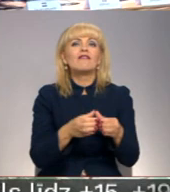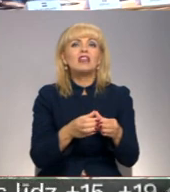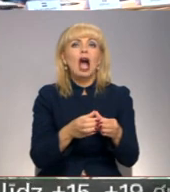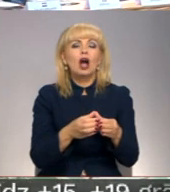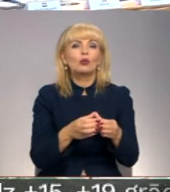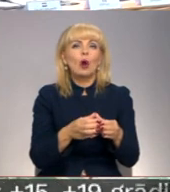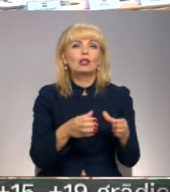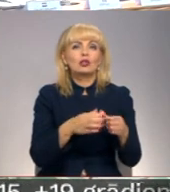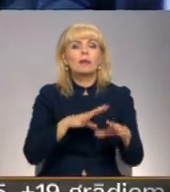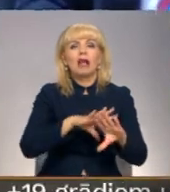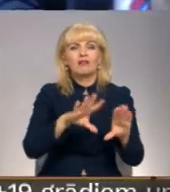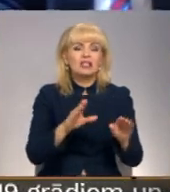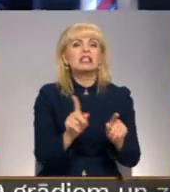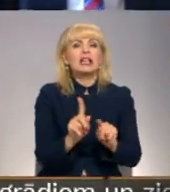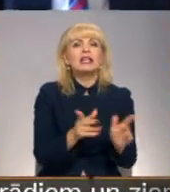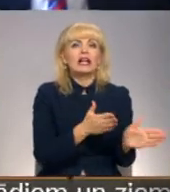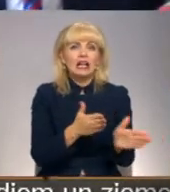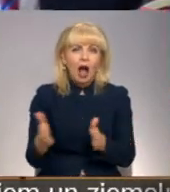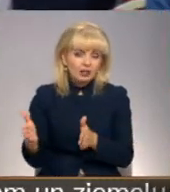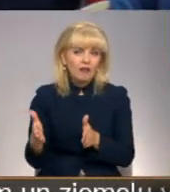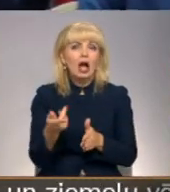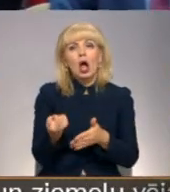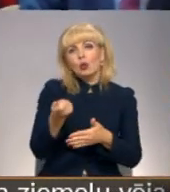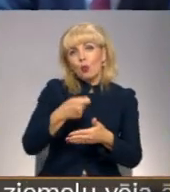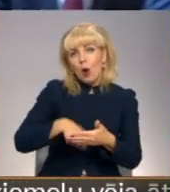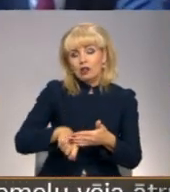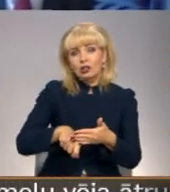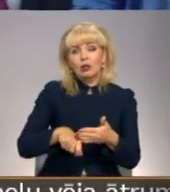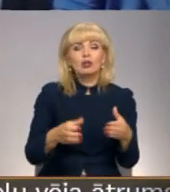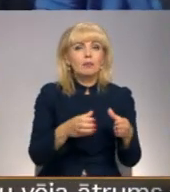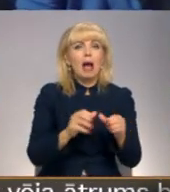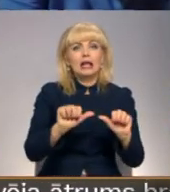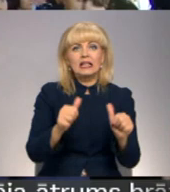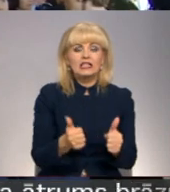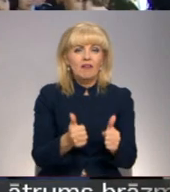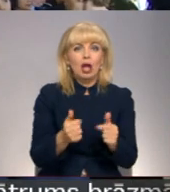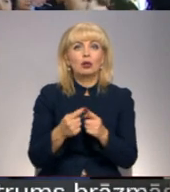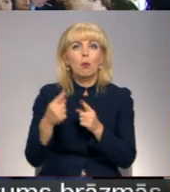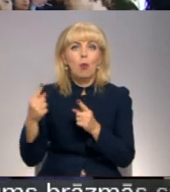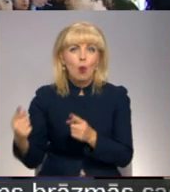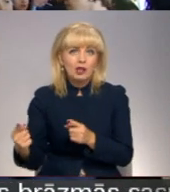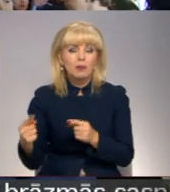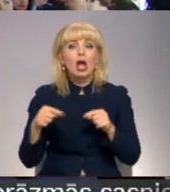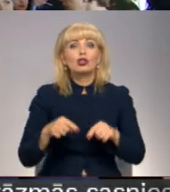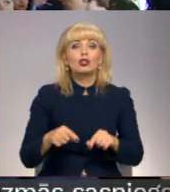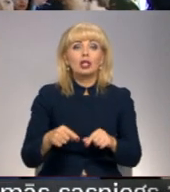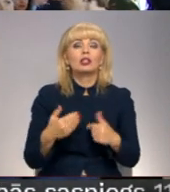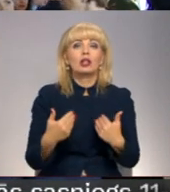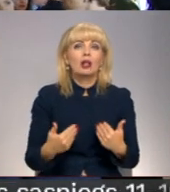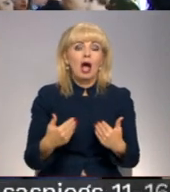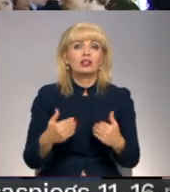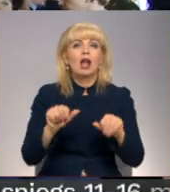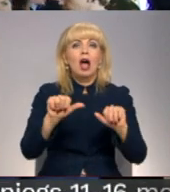spēku pilna operacionālā gatavība, tādējādi noslēdzot spēku izveides posmu. Šis formāts, ko mēs šodien